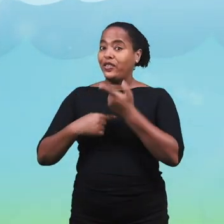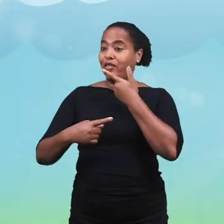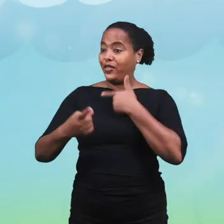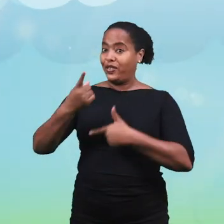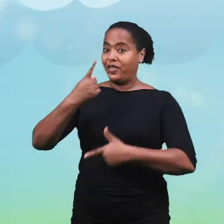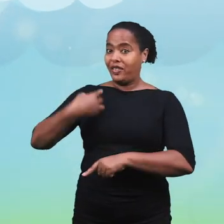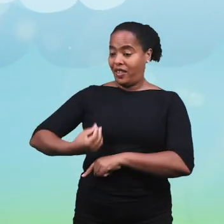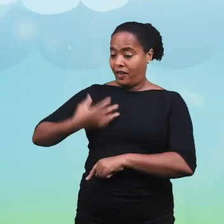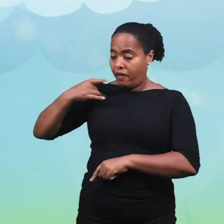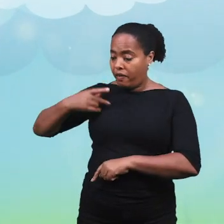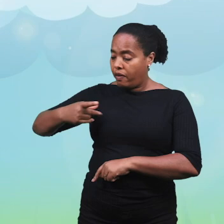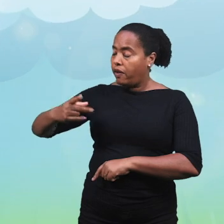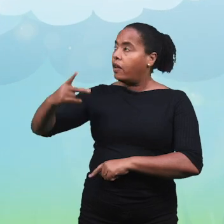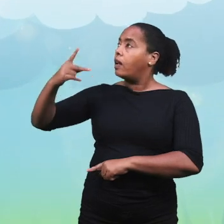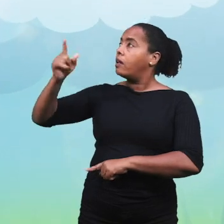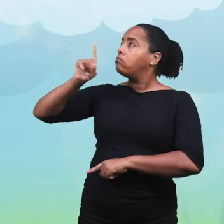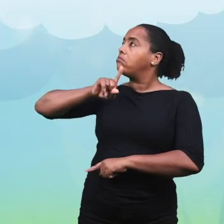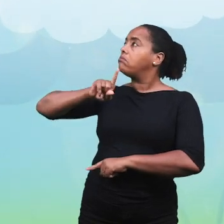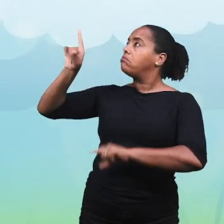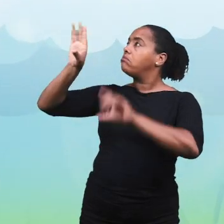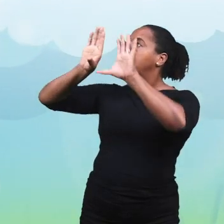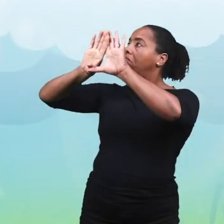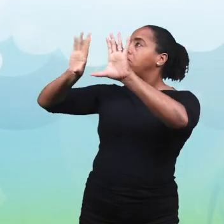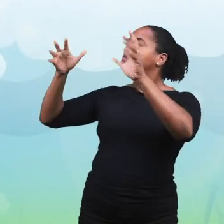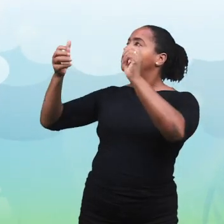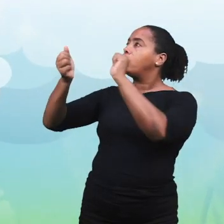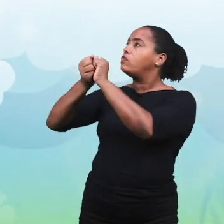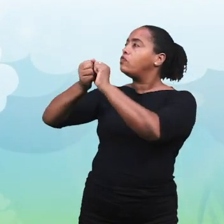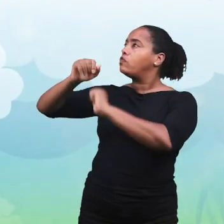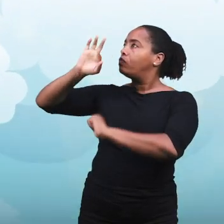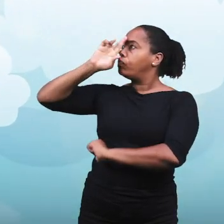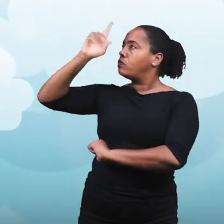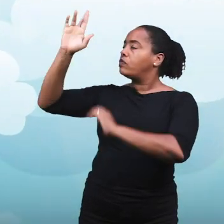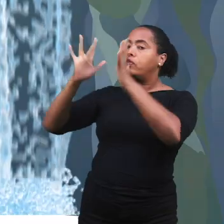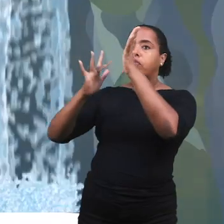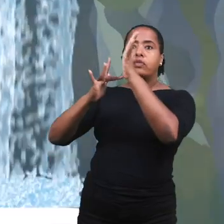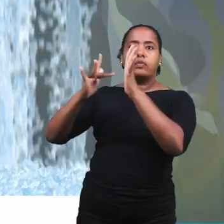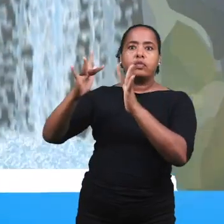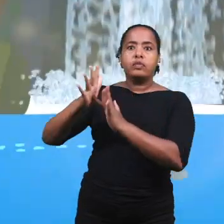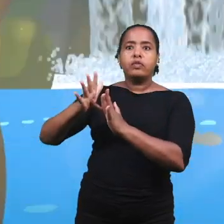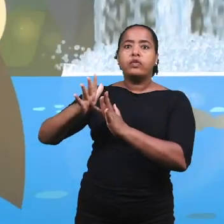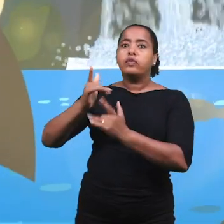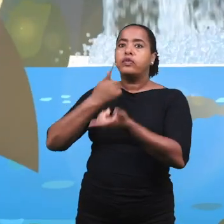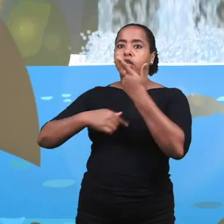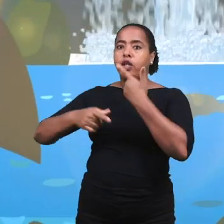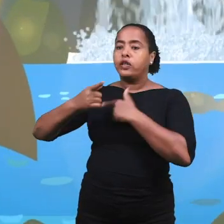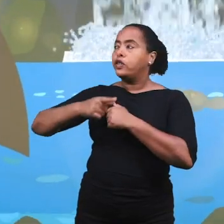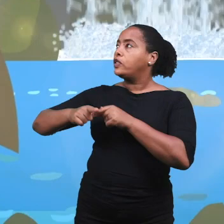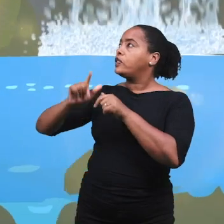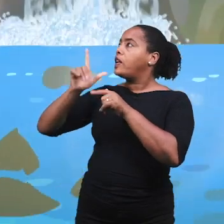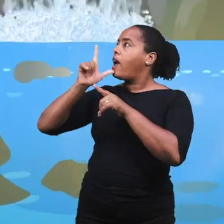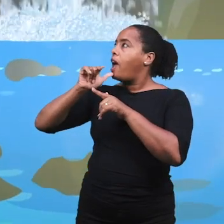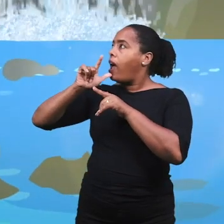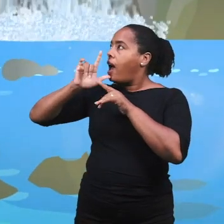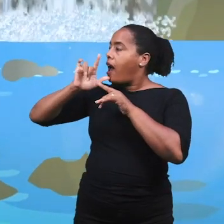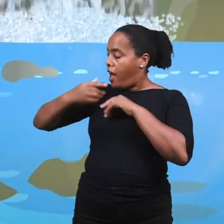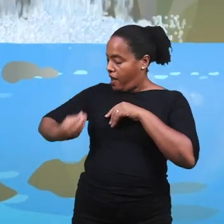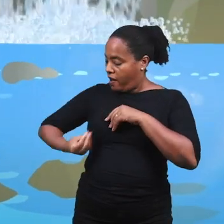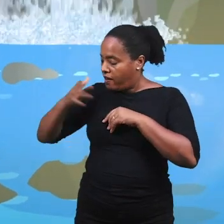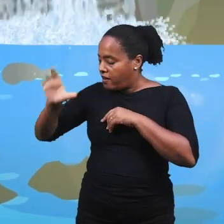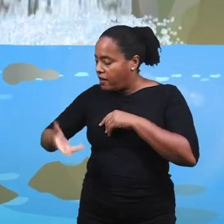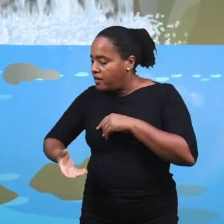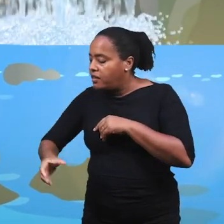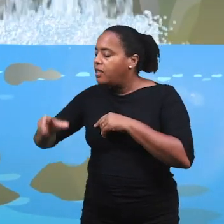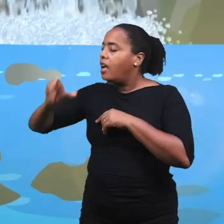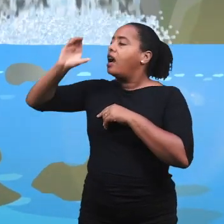Я хочу жить вечно-вечно со Христом. И хочу пить от воды жизни.